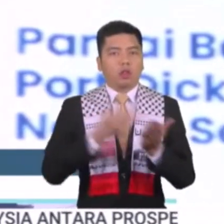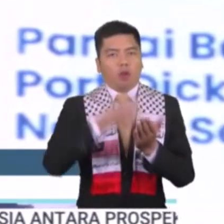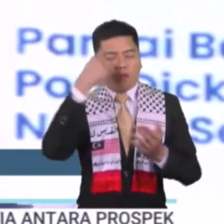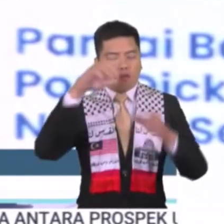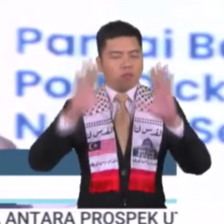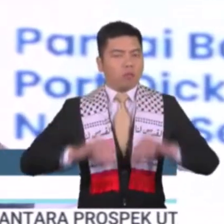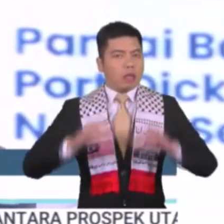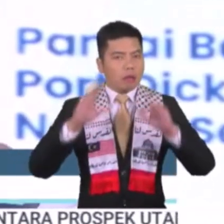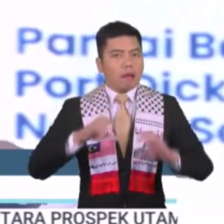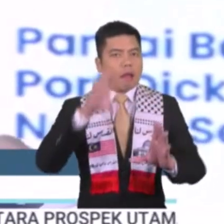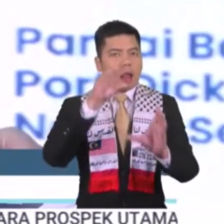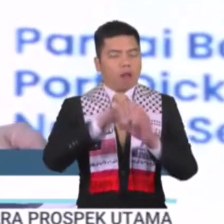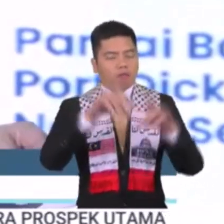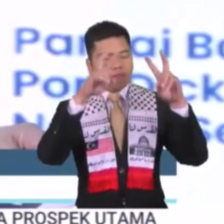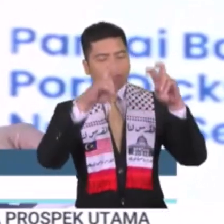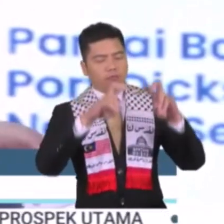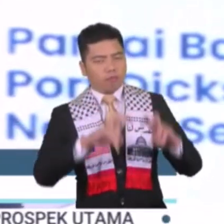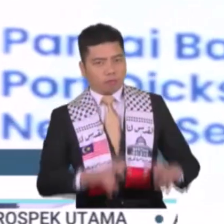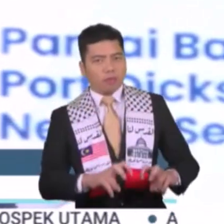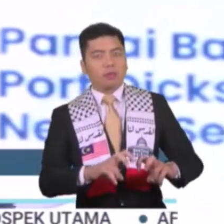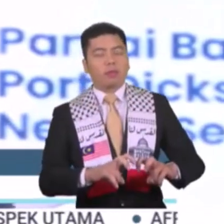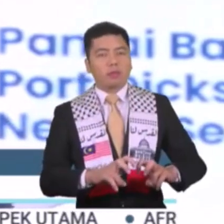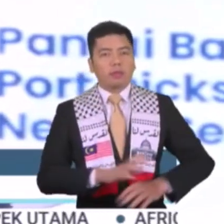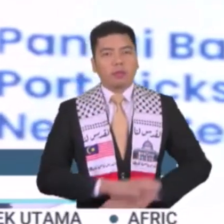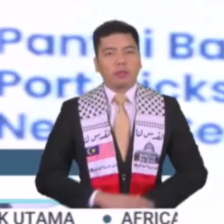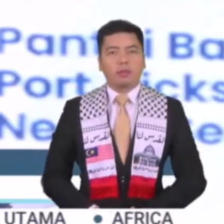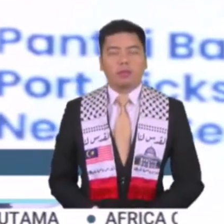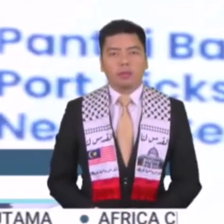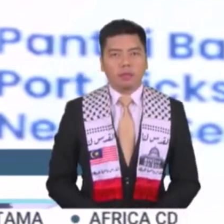untuk dibincangkan dalam mesyuarat untuk diteliti.